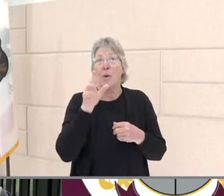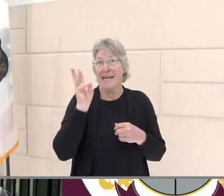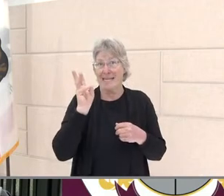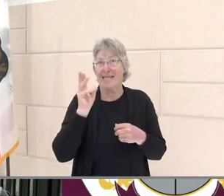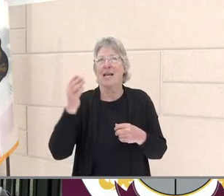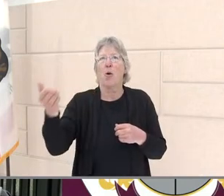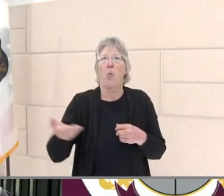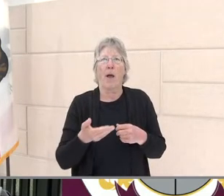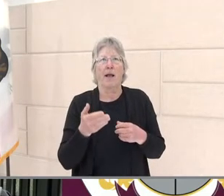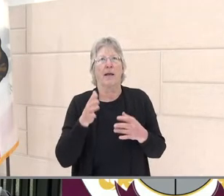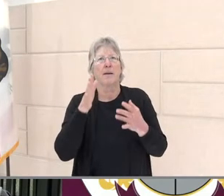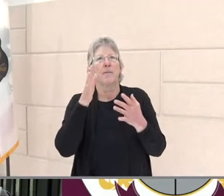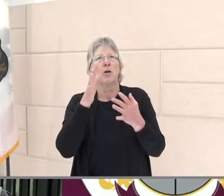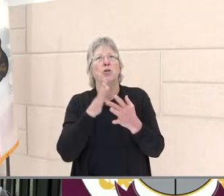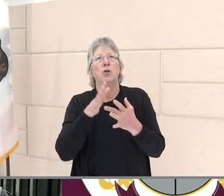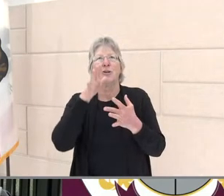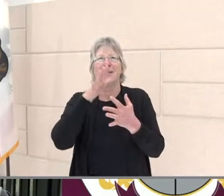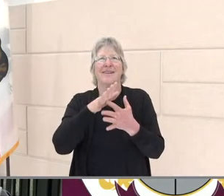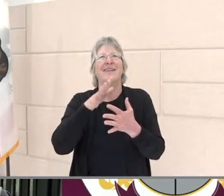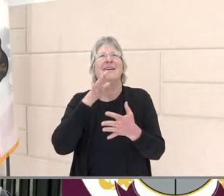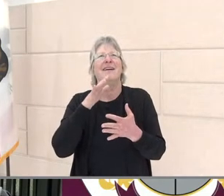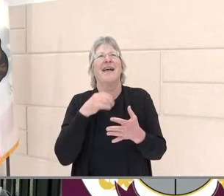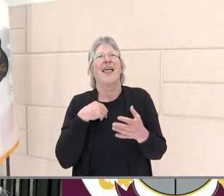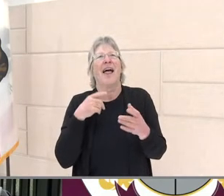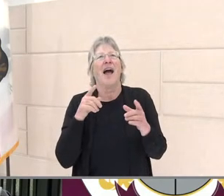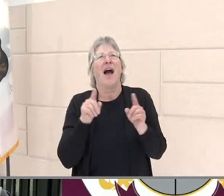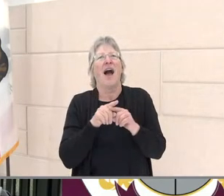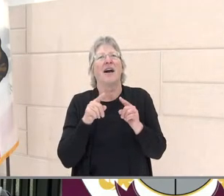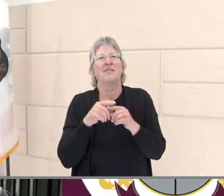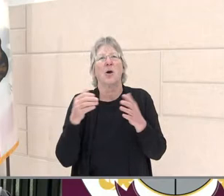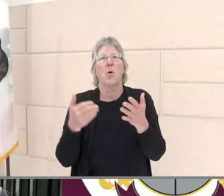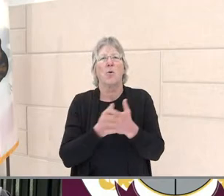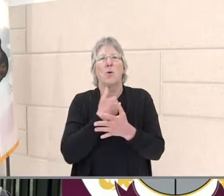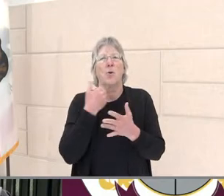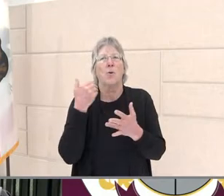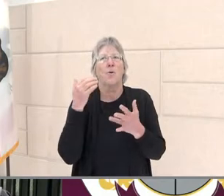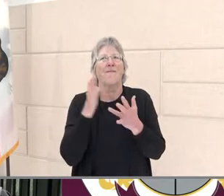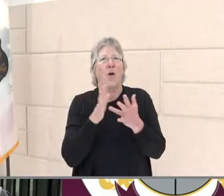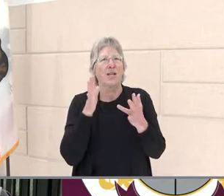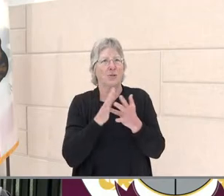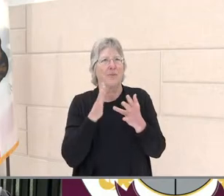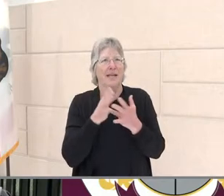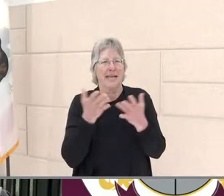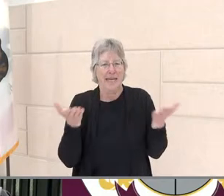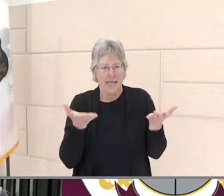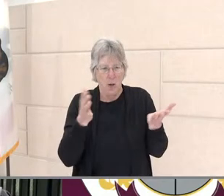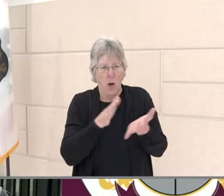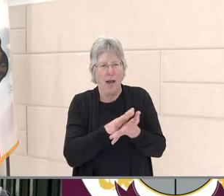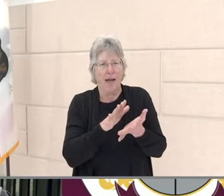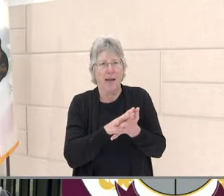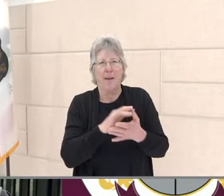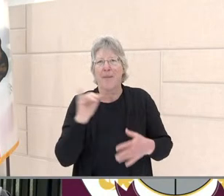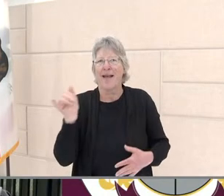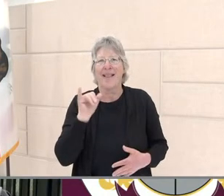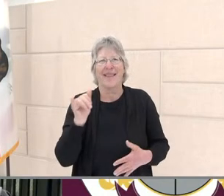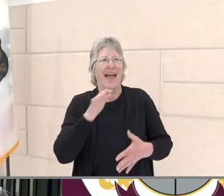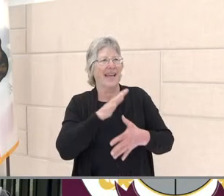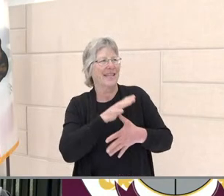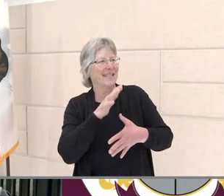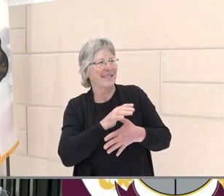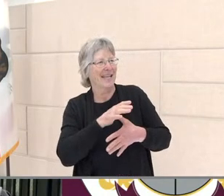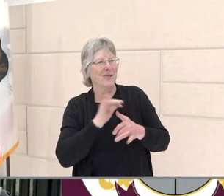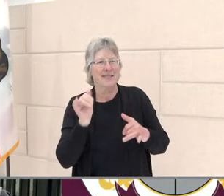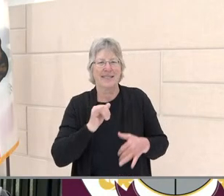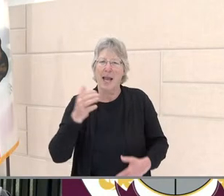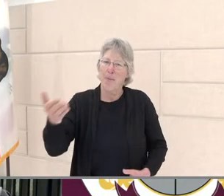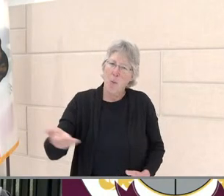ងៃទី26យើងស្វាគមន៍សិស្សថ្នាក់ទី11 10ហើយនិង9ត្រឡប់ចូលរៀនវិញ